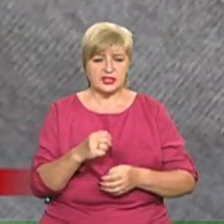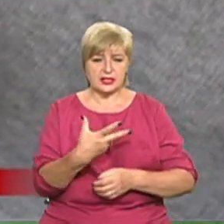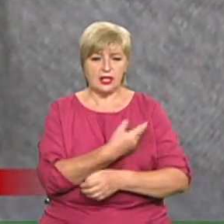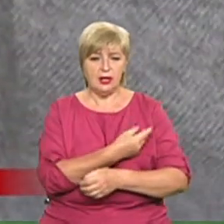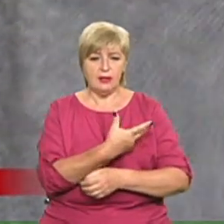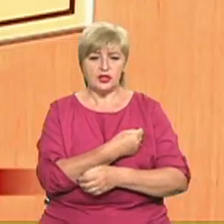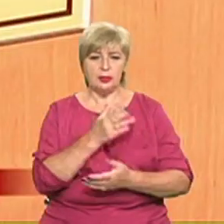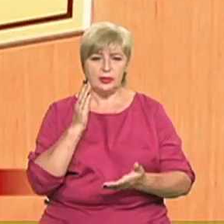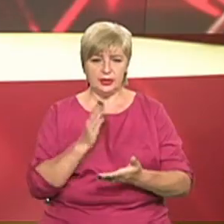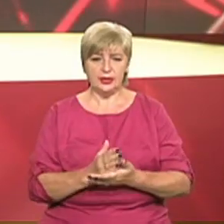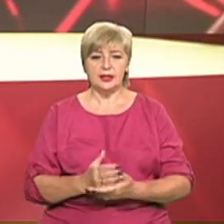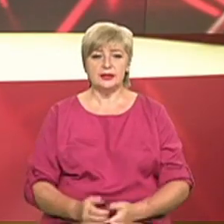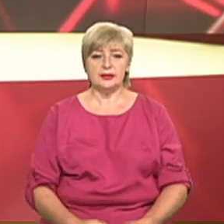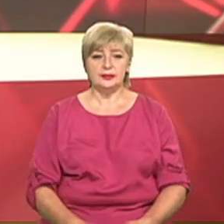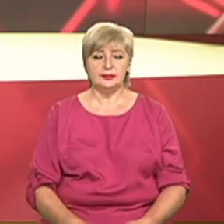інфекцій.